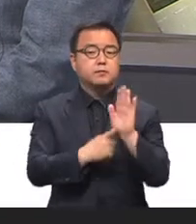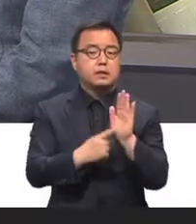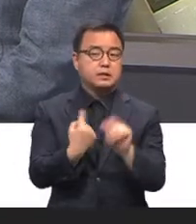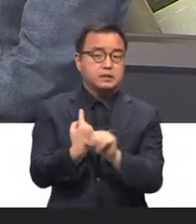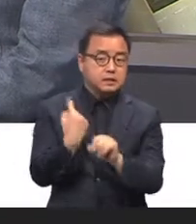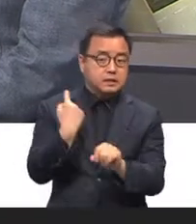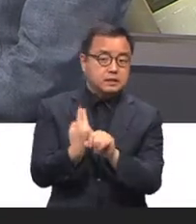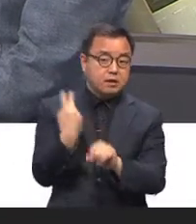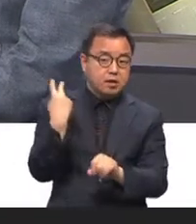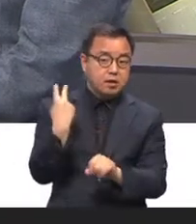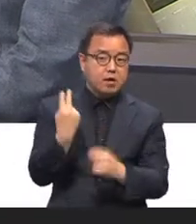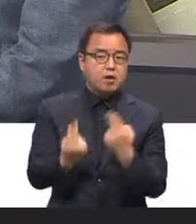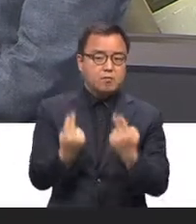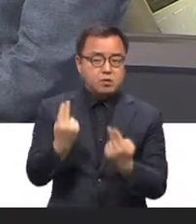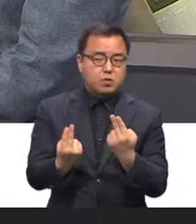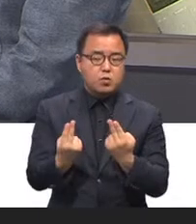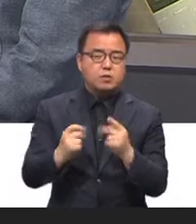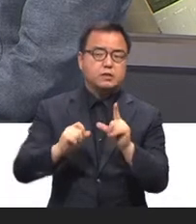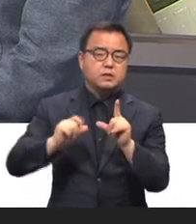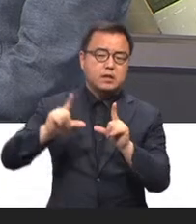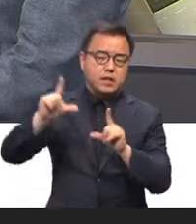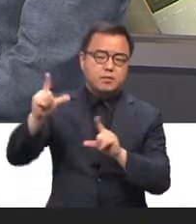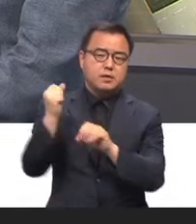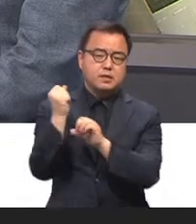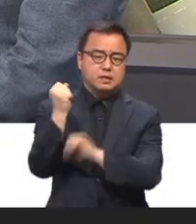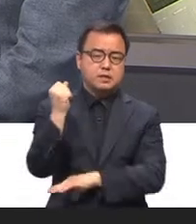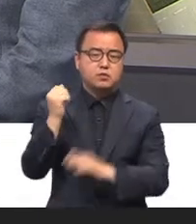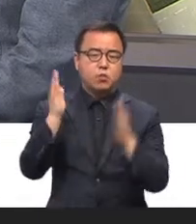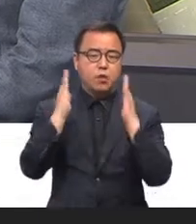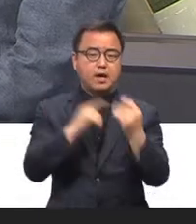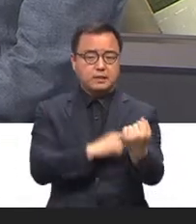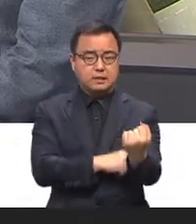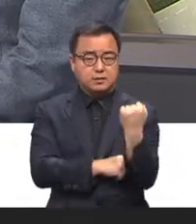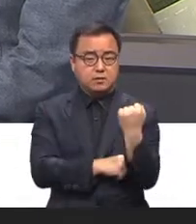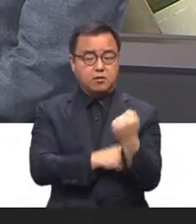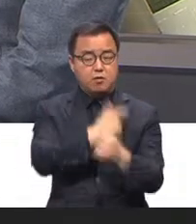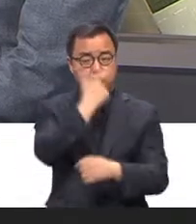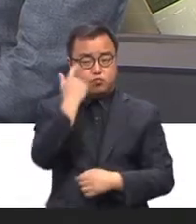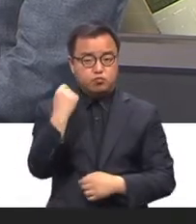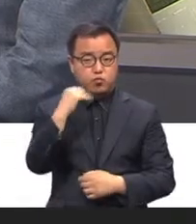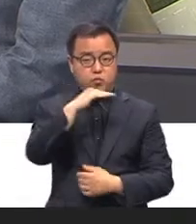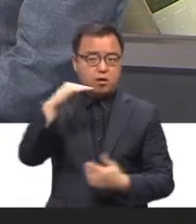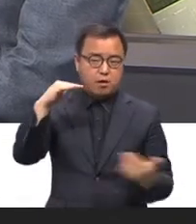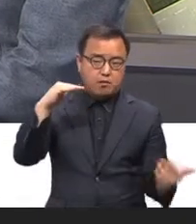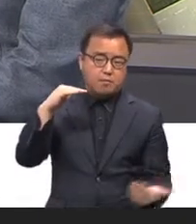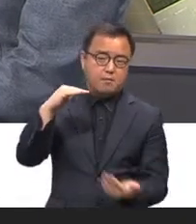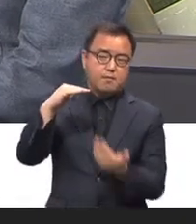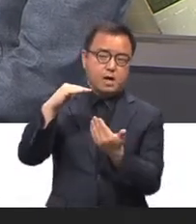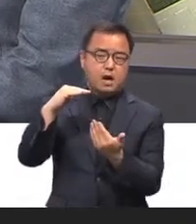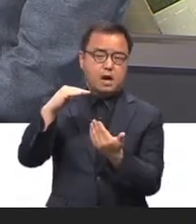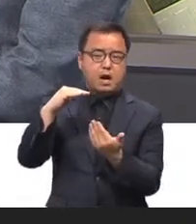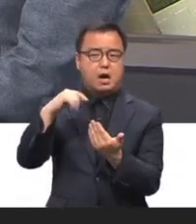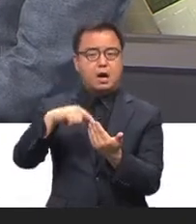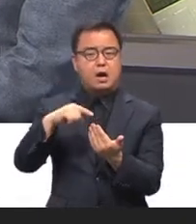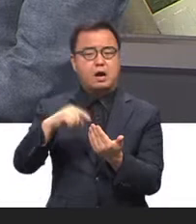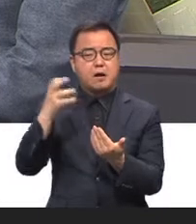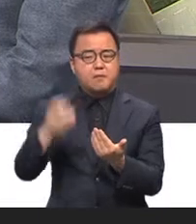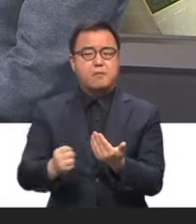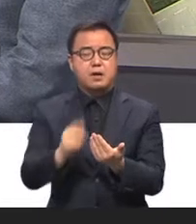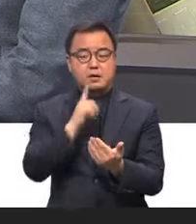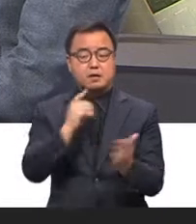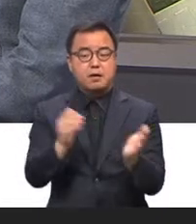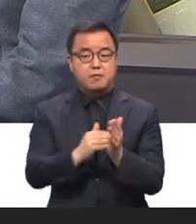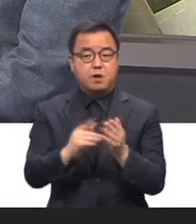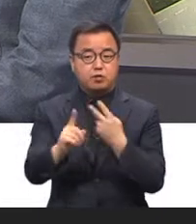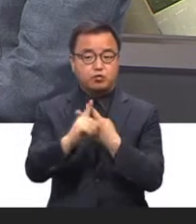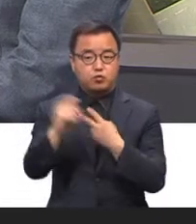해봤을 때 대부분의 분야에서 기초학력 미달 비율이 아주 늘어났습니다 이를 고생 들의 학력 저하가 생각보다 심각하다는